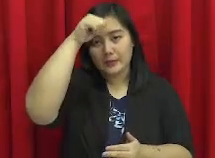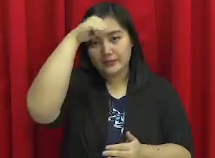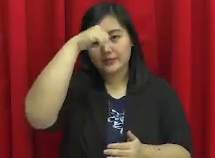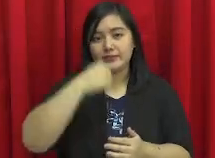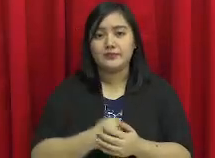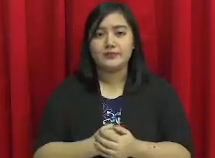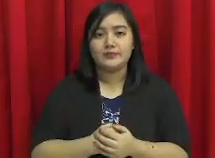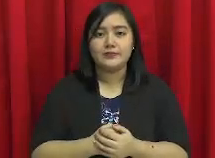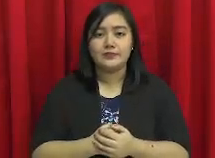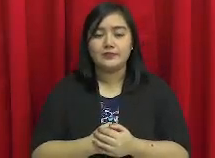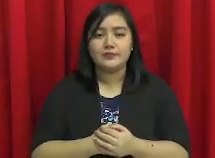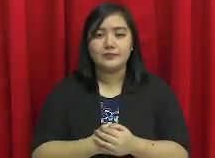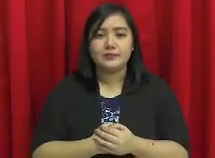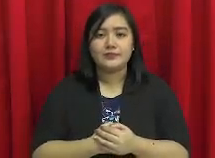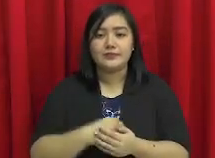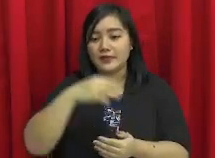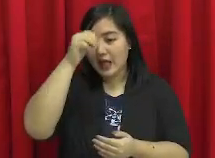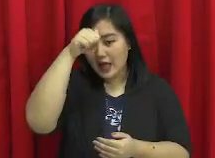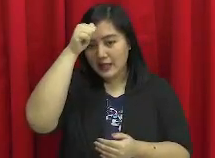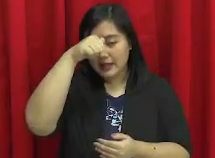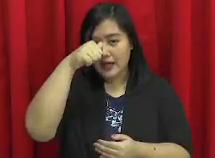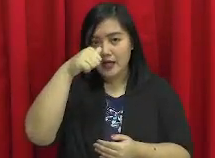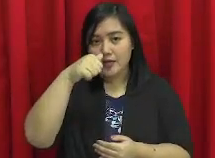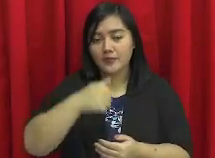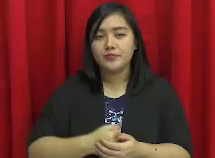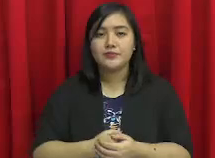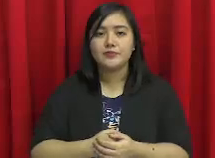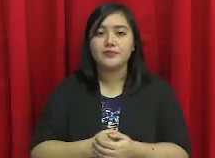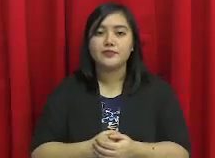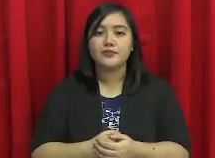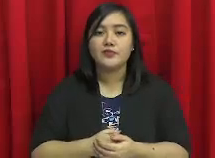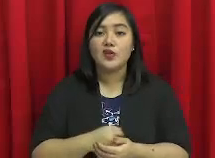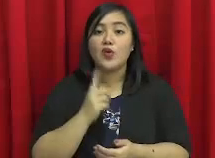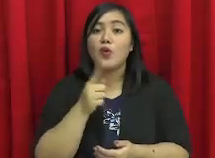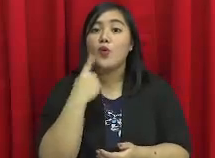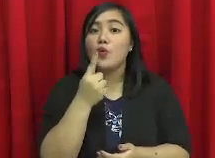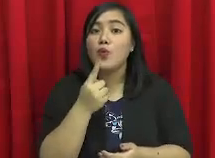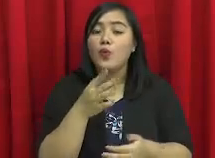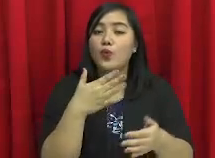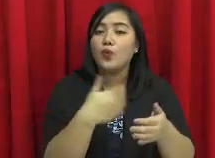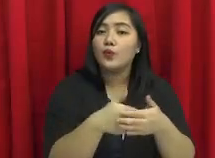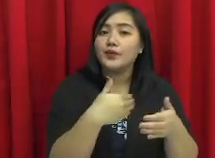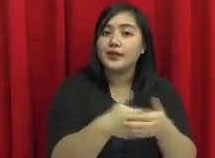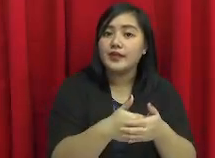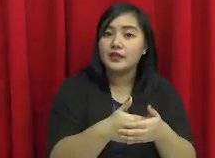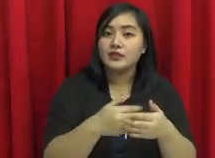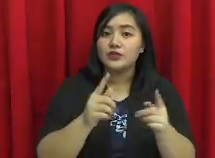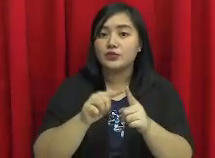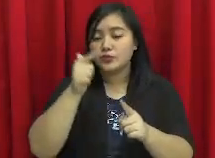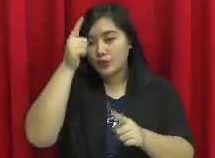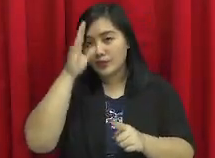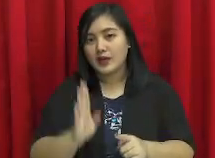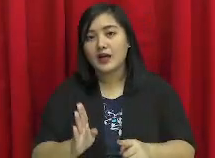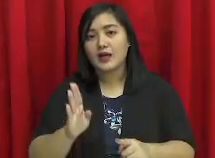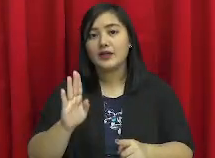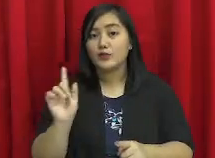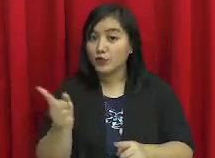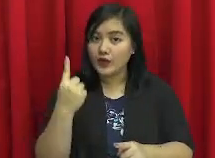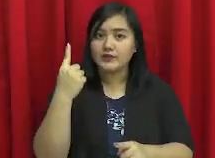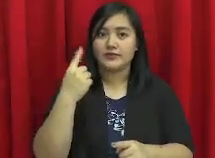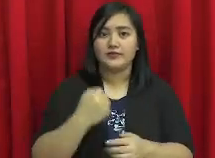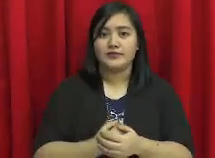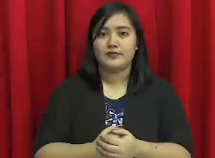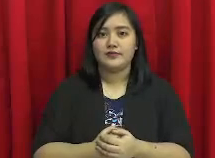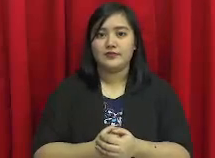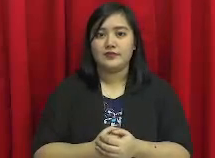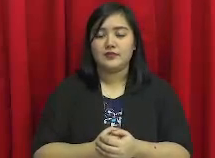Mm-hmm. Adam was the one who's been close first to God. Yes. Siya ang unang